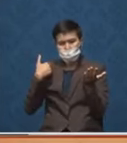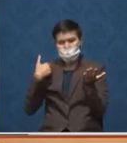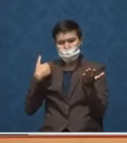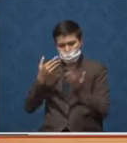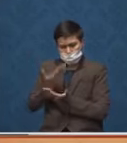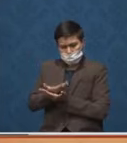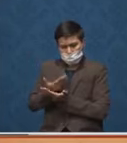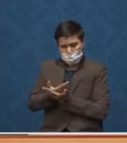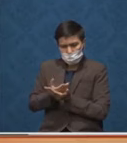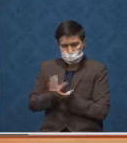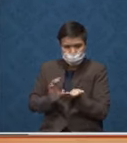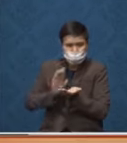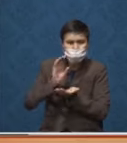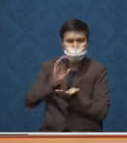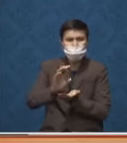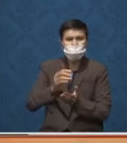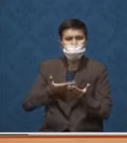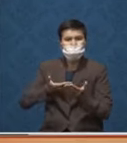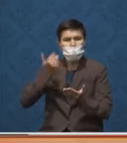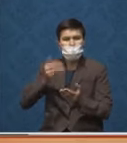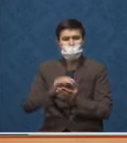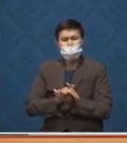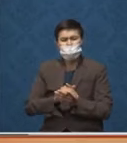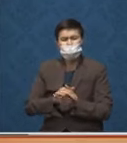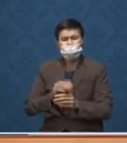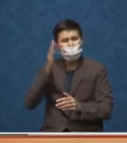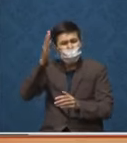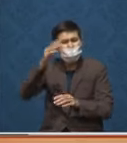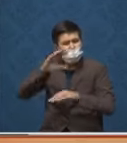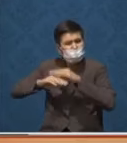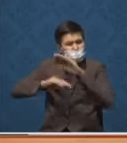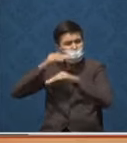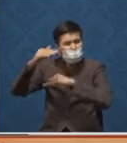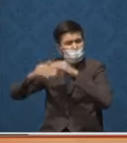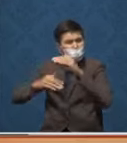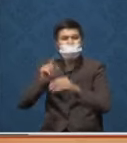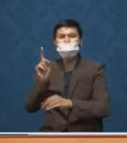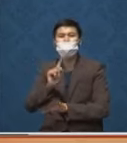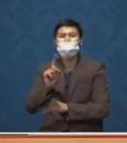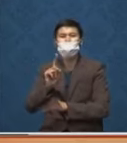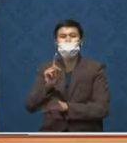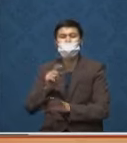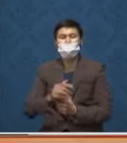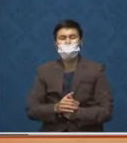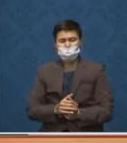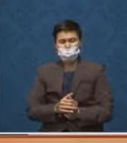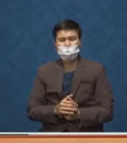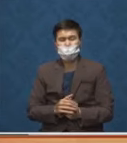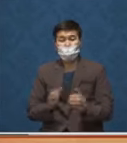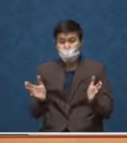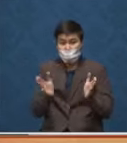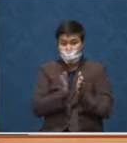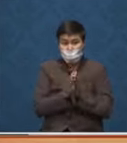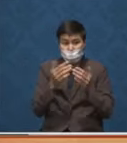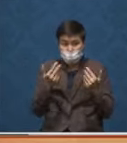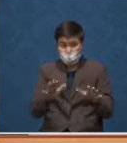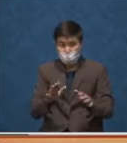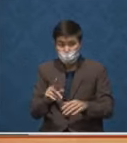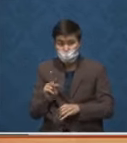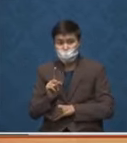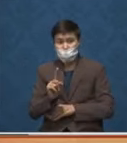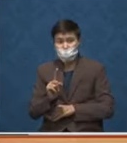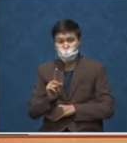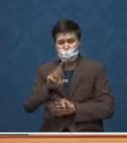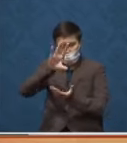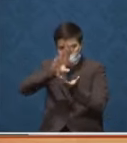งขึ้นด้วยแล้วแบบนี้มันจะพัฒนากันต่อไปได้ยังไงยังไม่ต้องพูดถึงว่าเมื่อหลังการควบรวมแล้วจะได้เปรียบในเรื่องของ